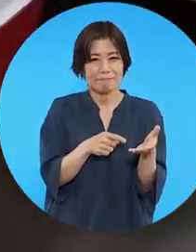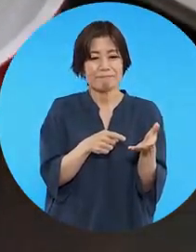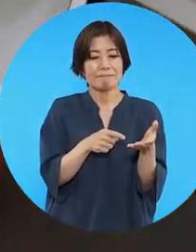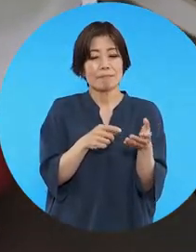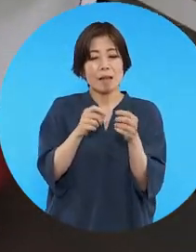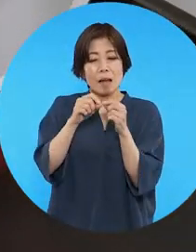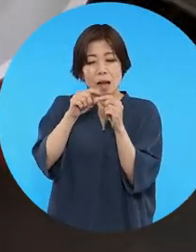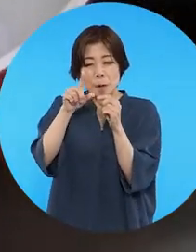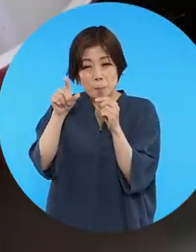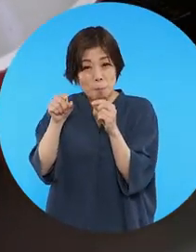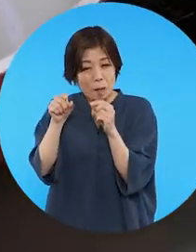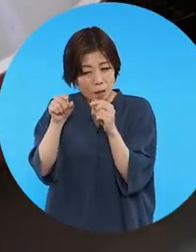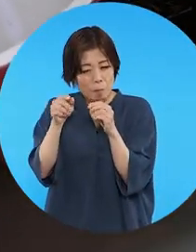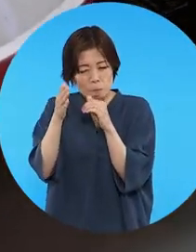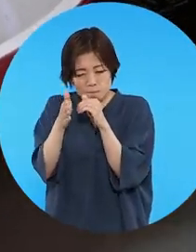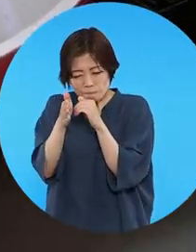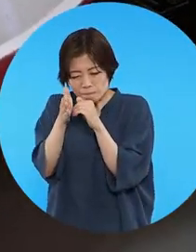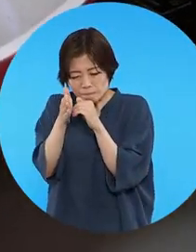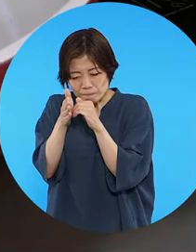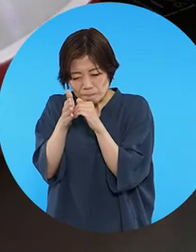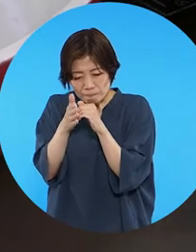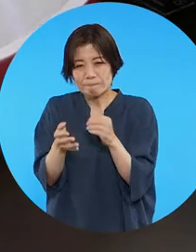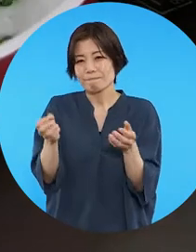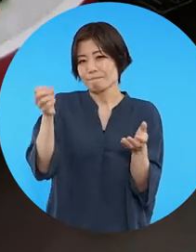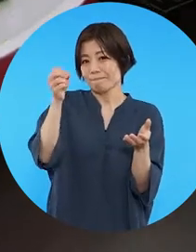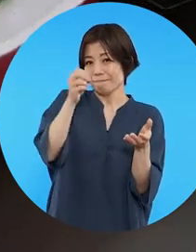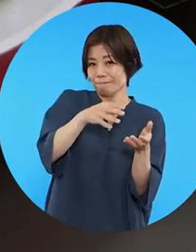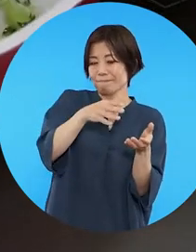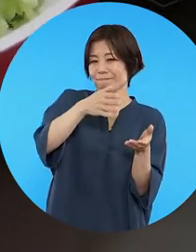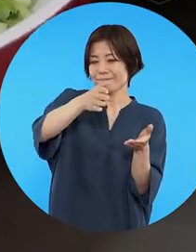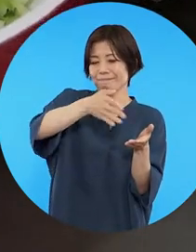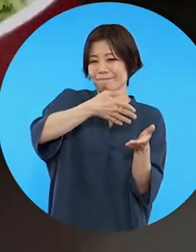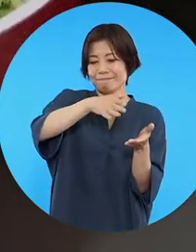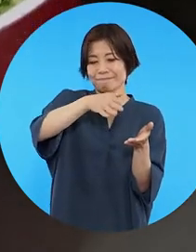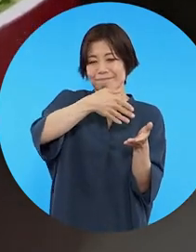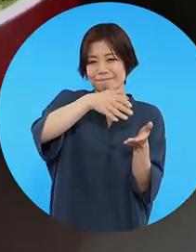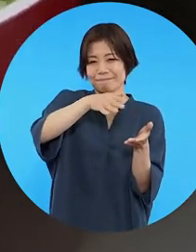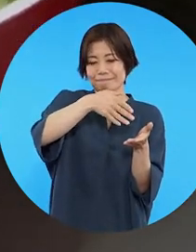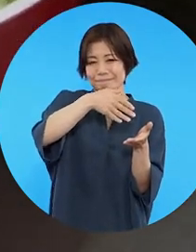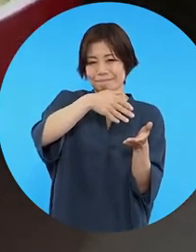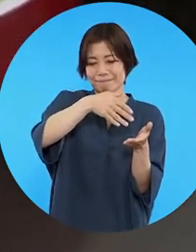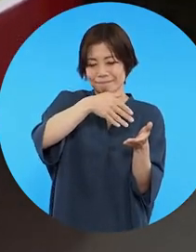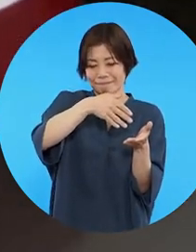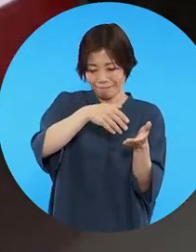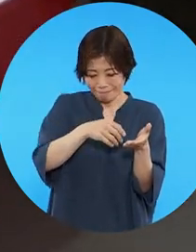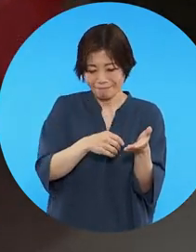葉っぱの部分がありましたので、葉っぱの部分もちょっとみじん切りにして加えていきます。